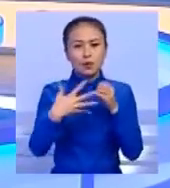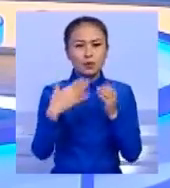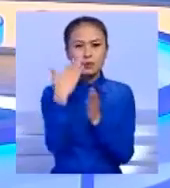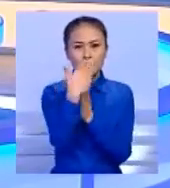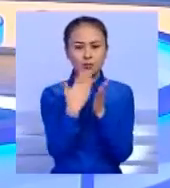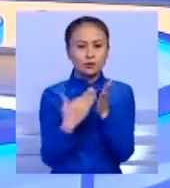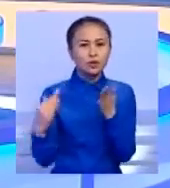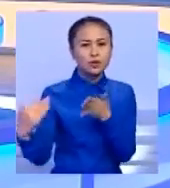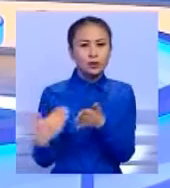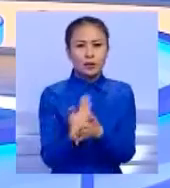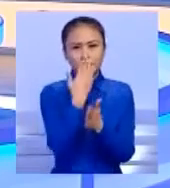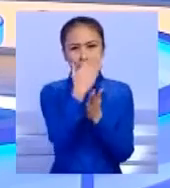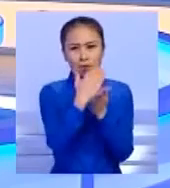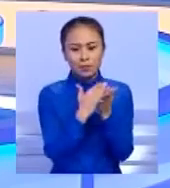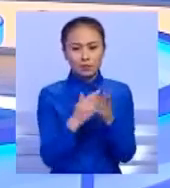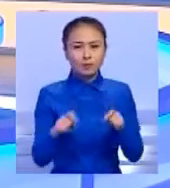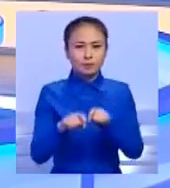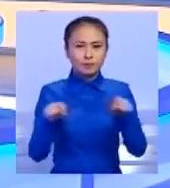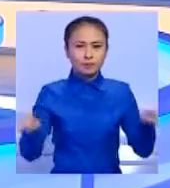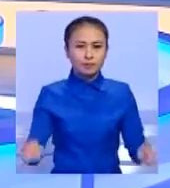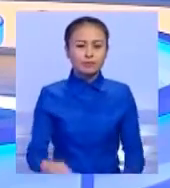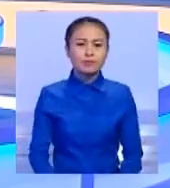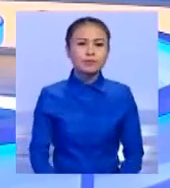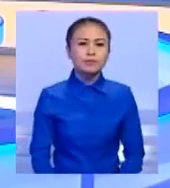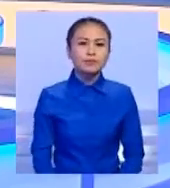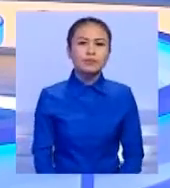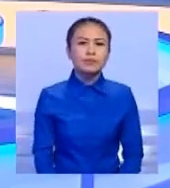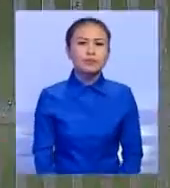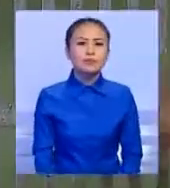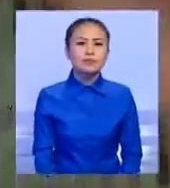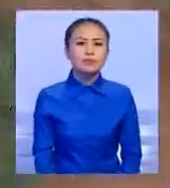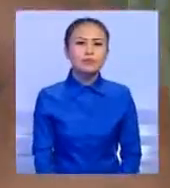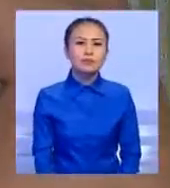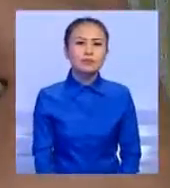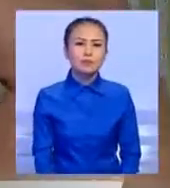бағыт бойынша жаңа бағдарламалар қолданысқа енгізілмек.